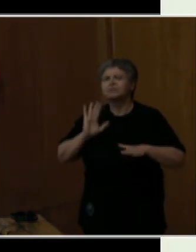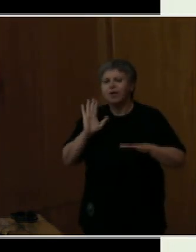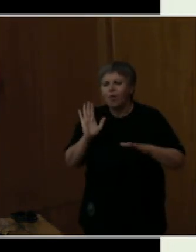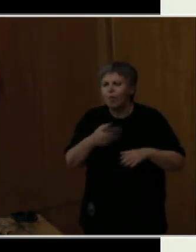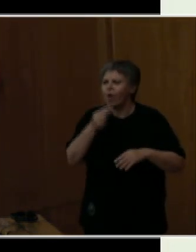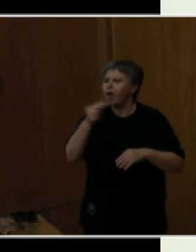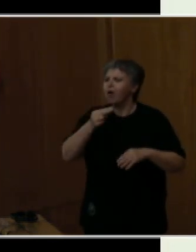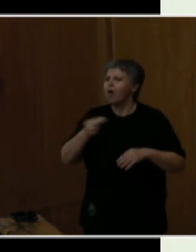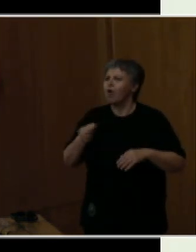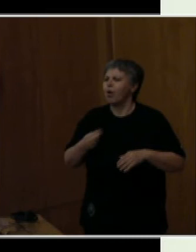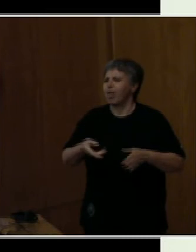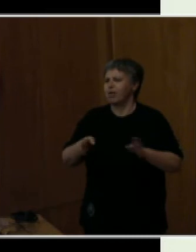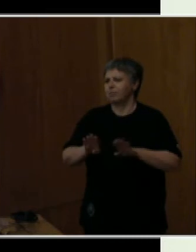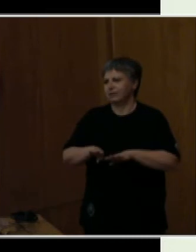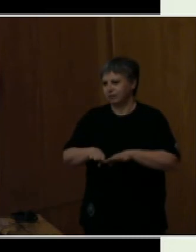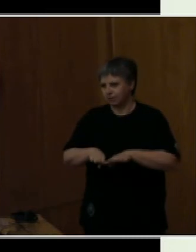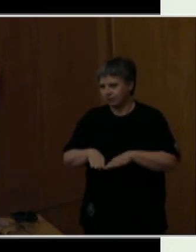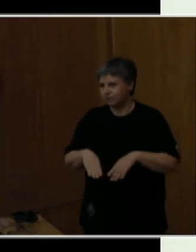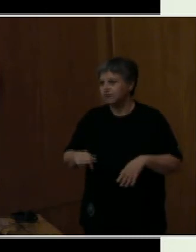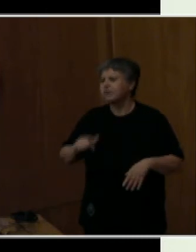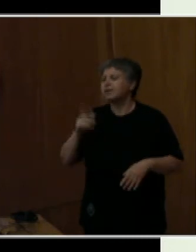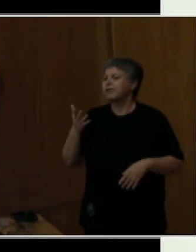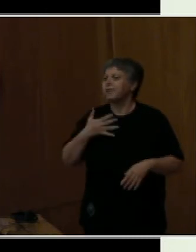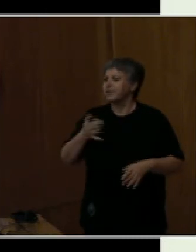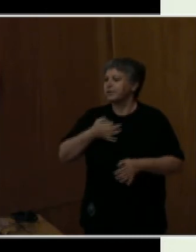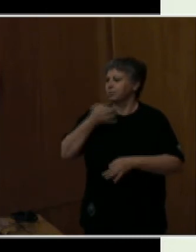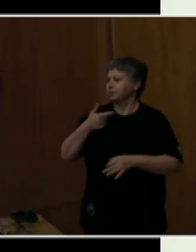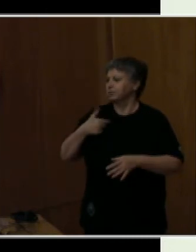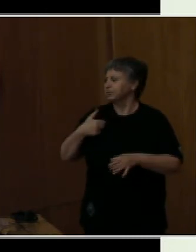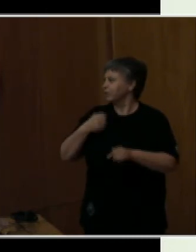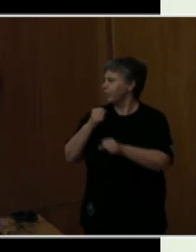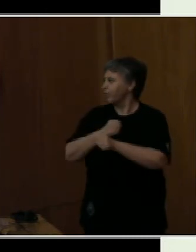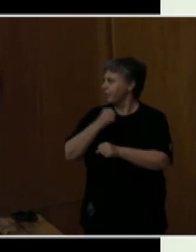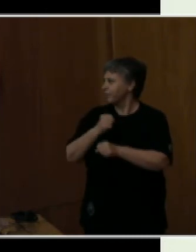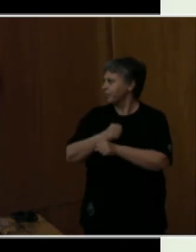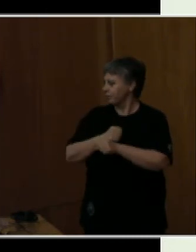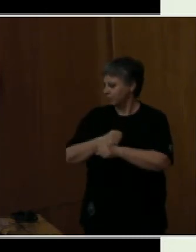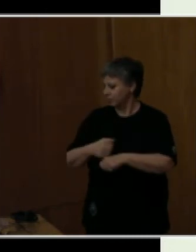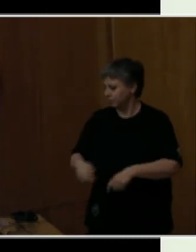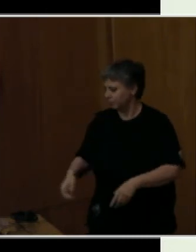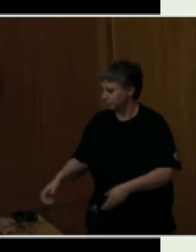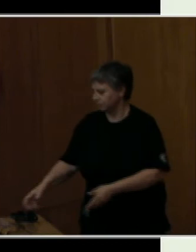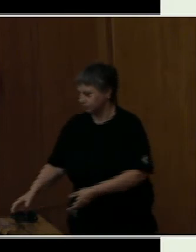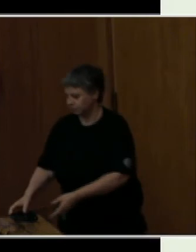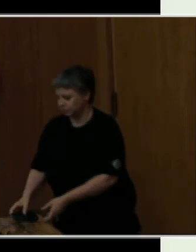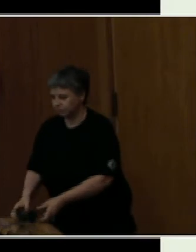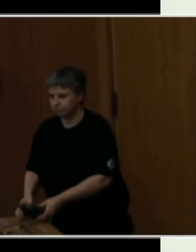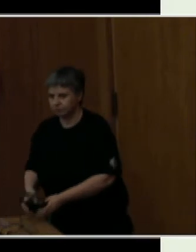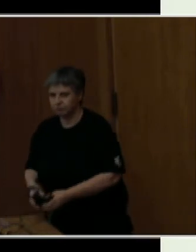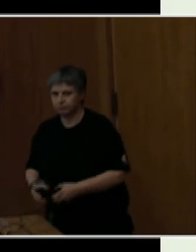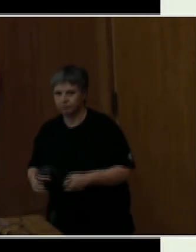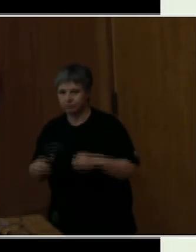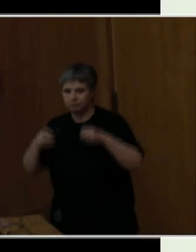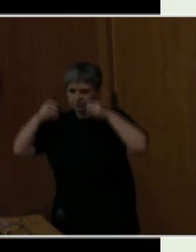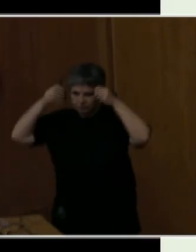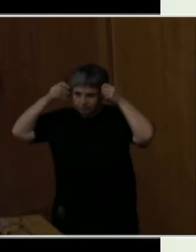Εργάζομαι στα Εργαστήρια Νέων Τεχνολογιών του ΟΤΕ. Είμαι και στην ευχάριστη θέση να συμμετέχω σε δύο ερευνητικά έργα με το Εργαστήριο Φωτονικών